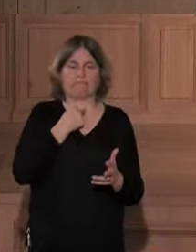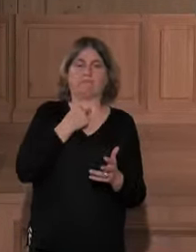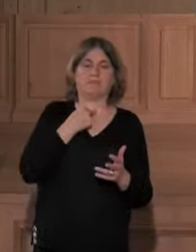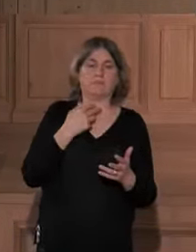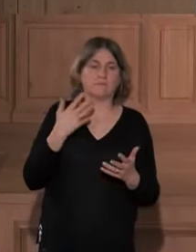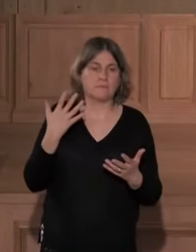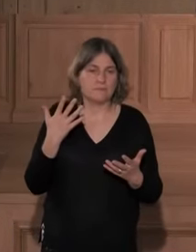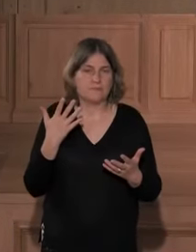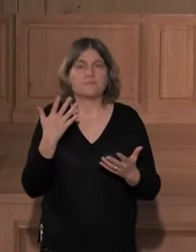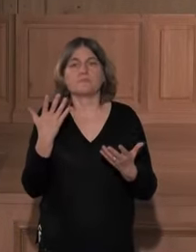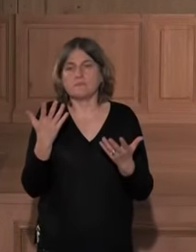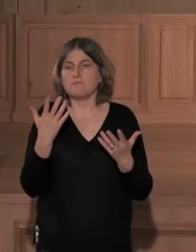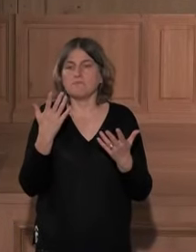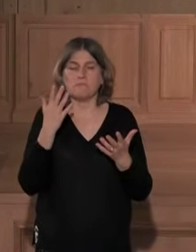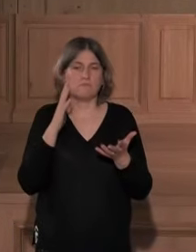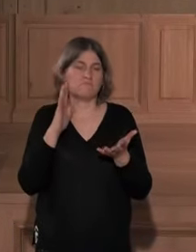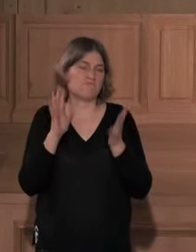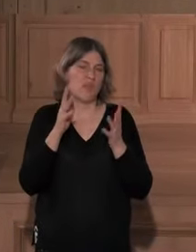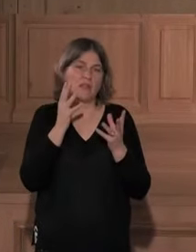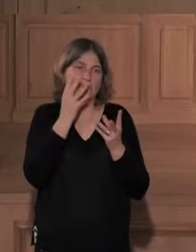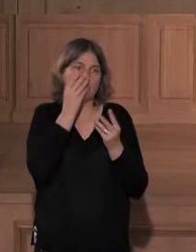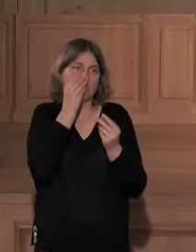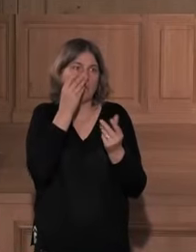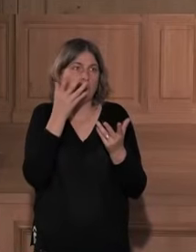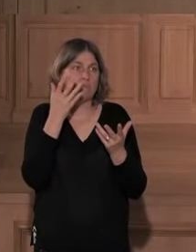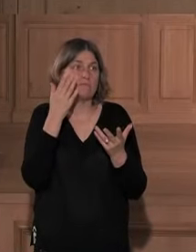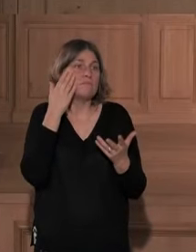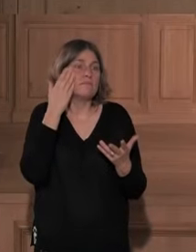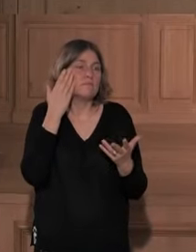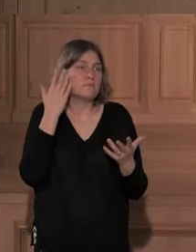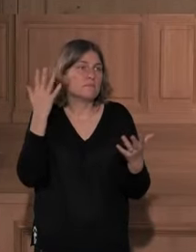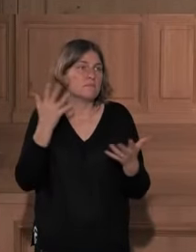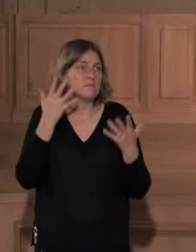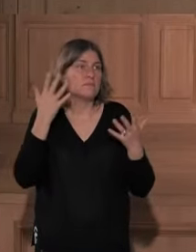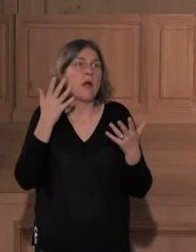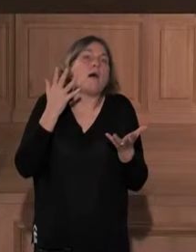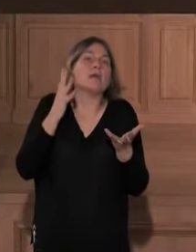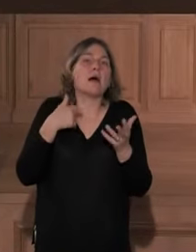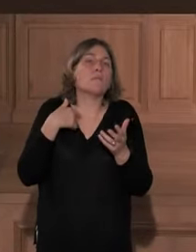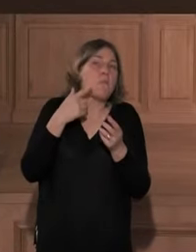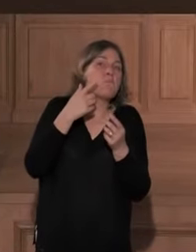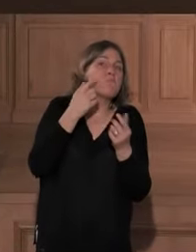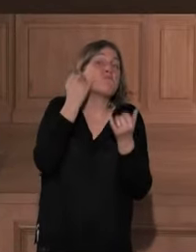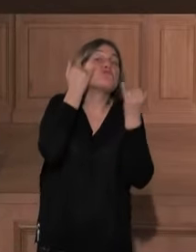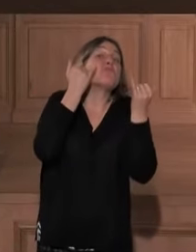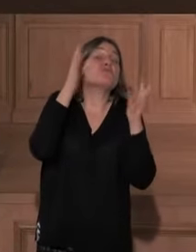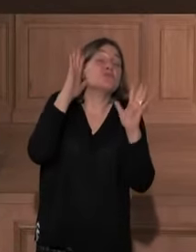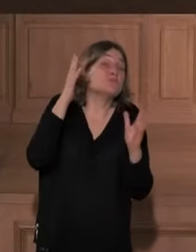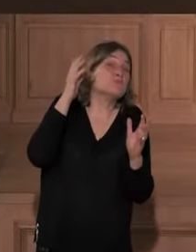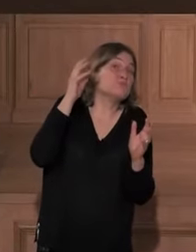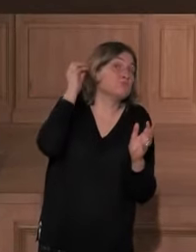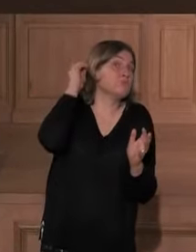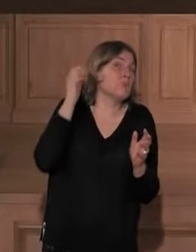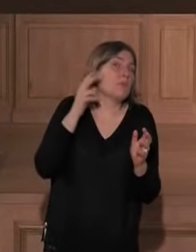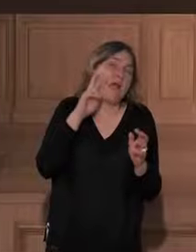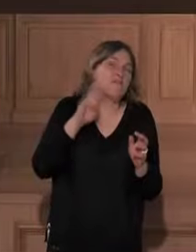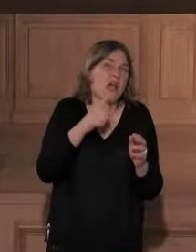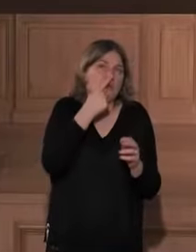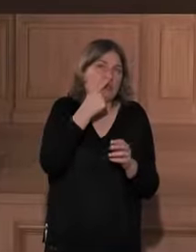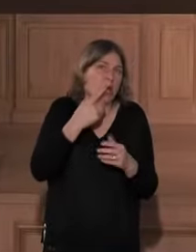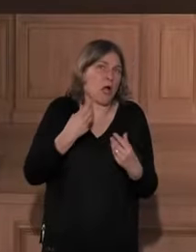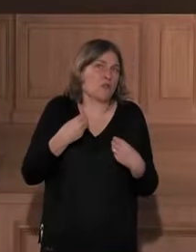après. Je pense que peut-être je ne serais pas le même, comme je ne suis pas, je ne peux que préjuger, mais je pense avoir gagné très tranquillement au loto,